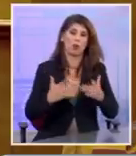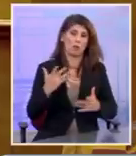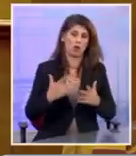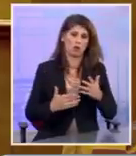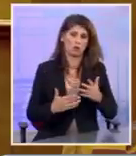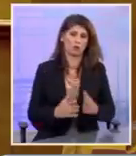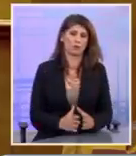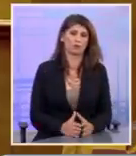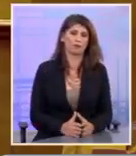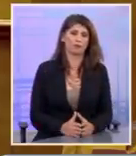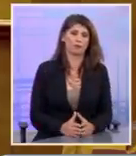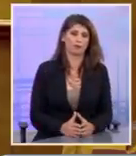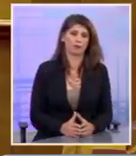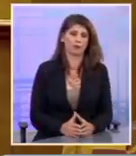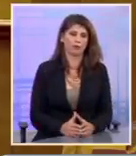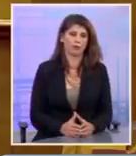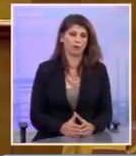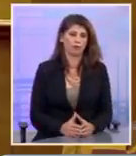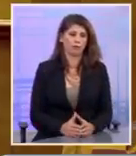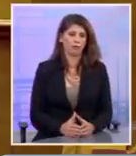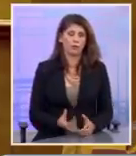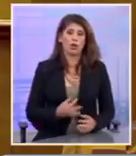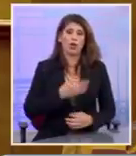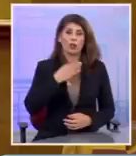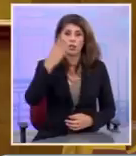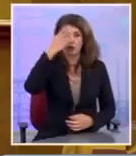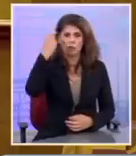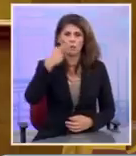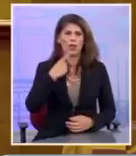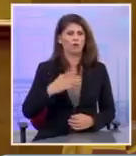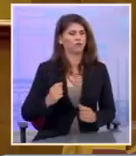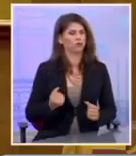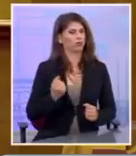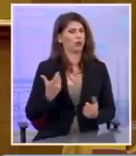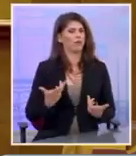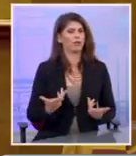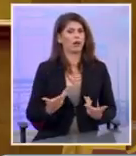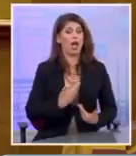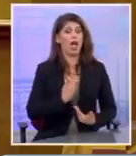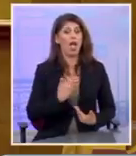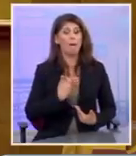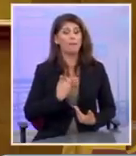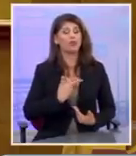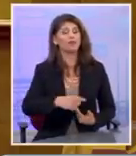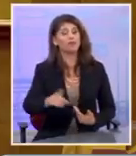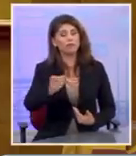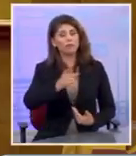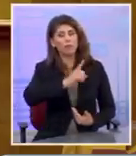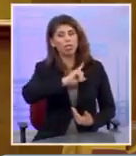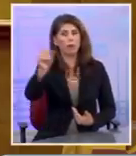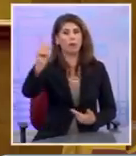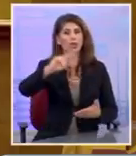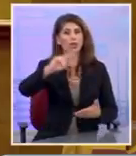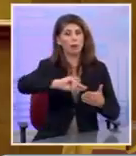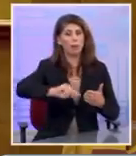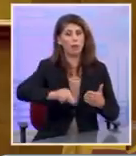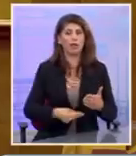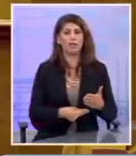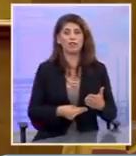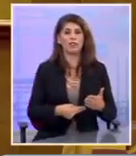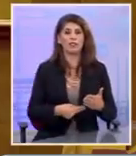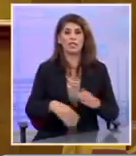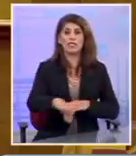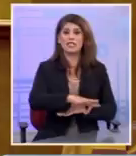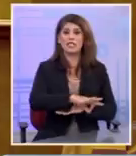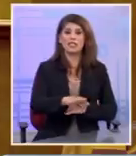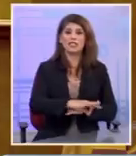προϋπολογισμού, ο κύριος Τσίπρας τόνιζε με στόμφο: «Εμείς δεν πρόκειται να βάλουμε υπογραφές σε